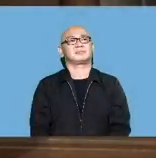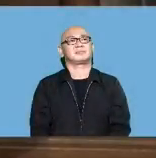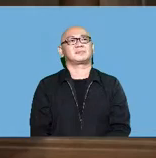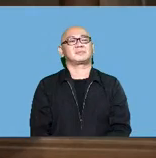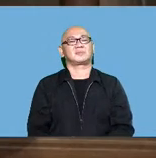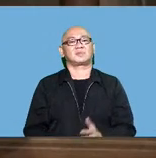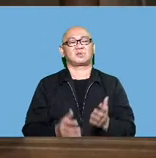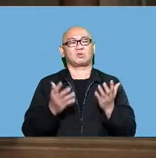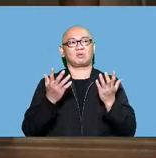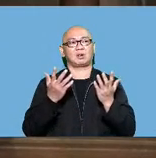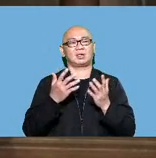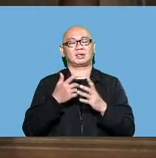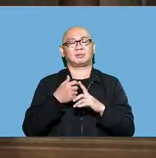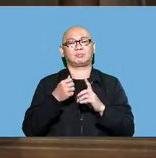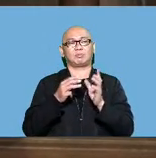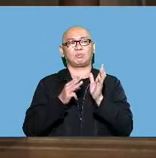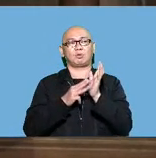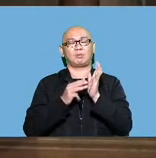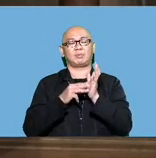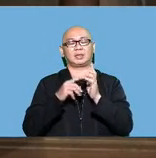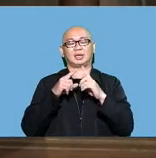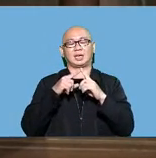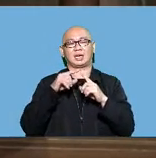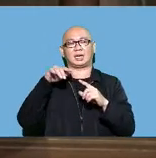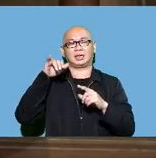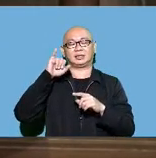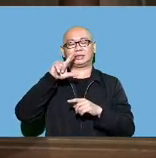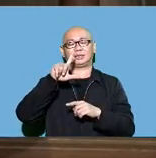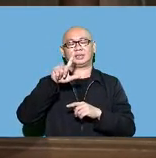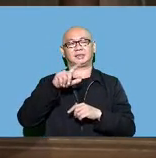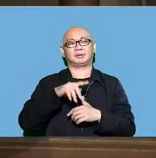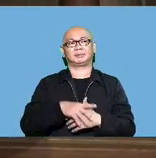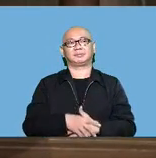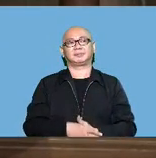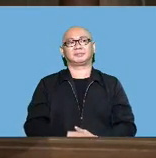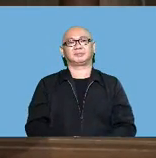Doa oleh Muhammad Azil Maskur SHMH.